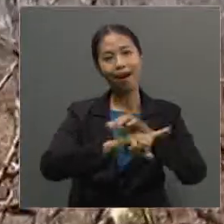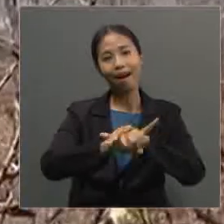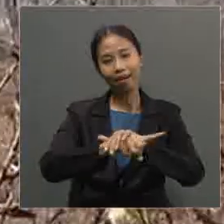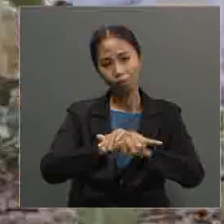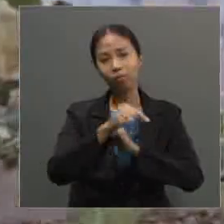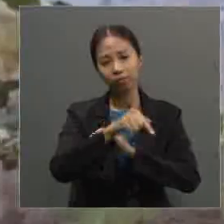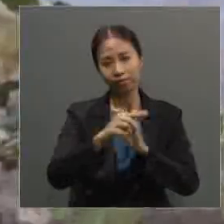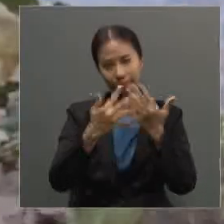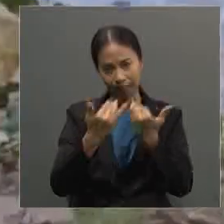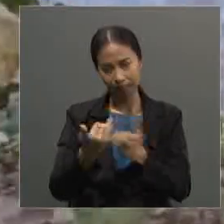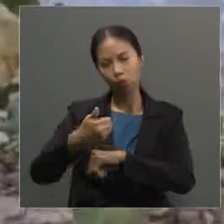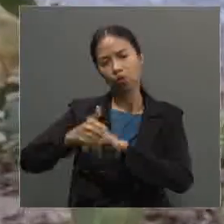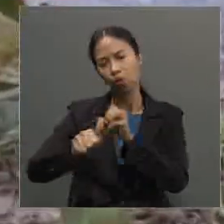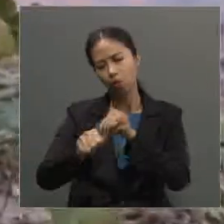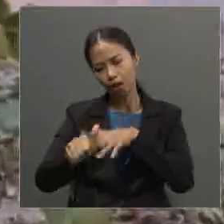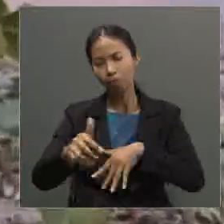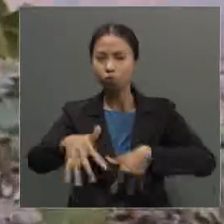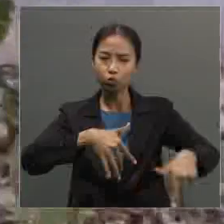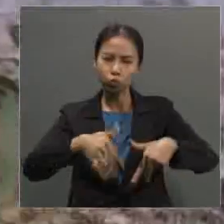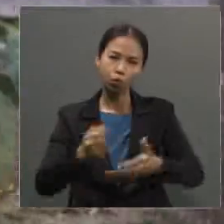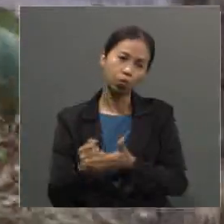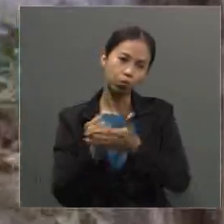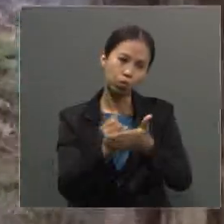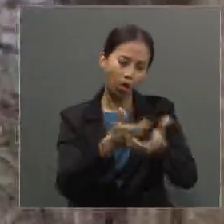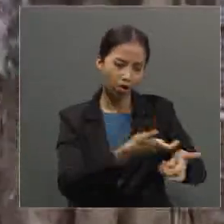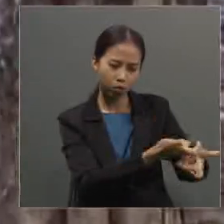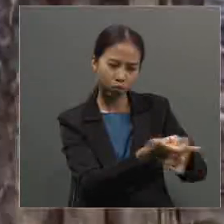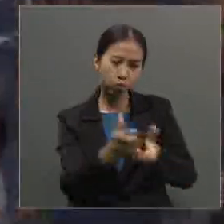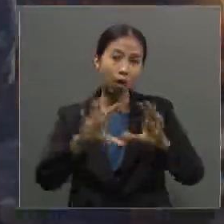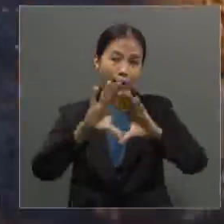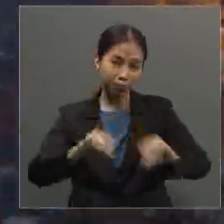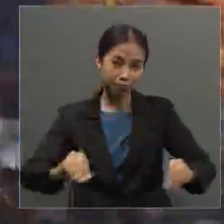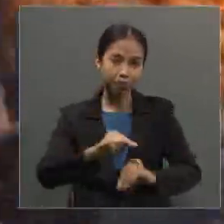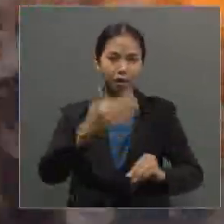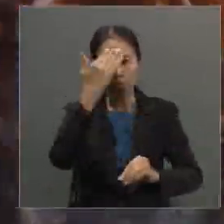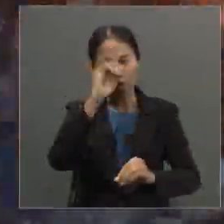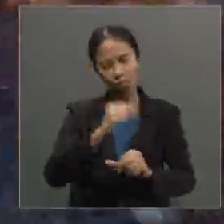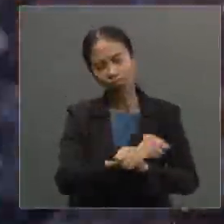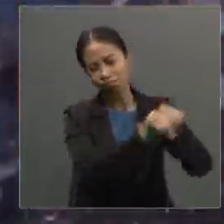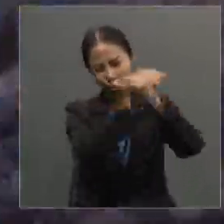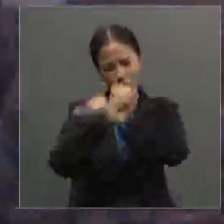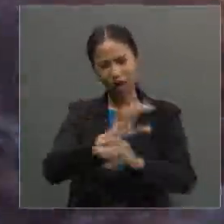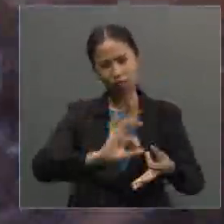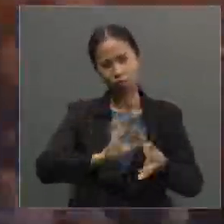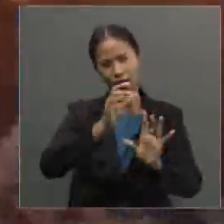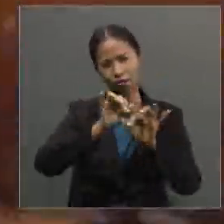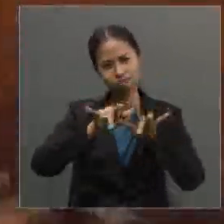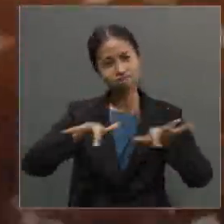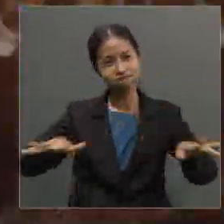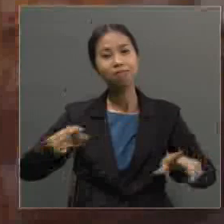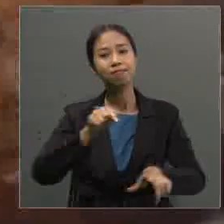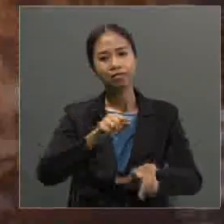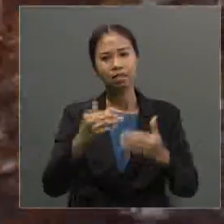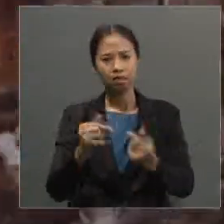หางดงแล้วก็ผู้นำชุมชนเนี่ยเข้าไปดับไฟป่าเรียกได้ว่าตลอดทั้งคืนที่ผ่านมาเพื่อสกัดกั้นไม่ให้เกิดการลุกลามโดยในครั้งนี้เนี่ย